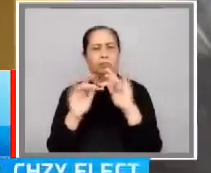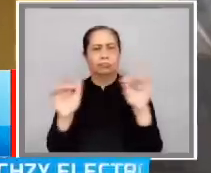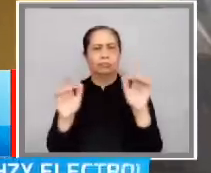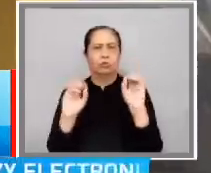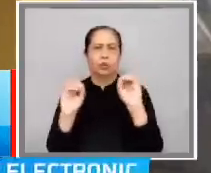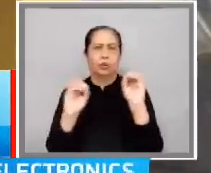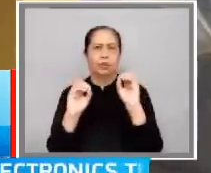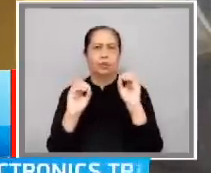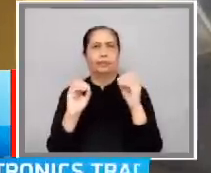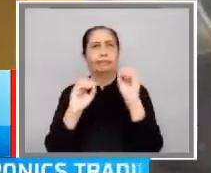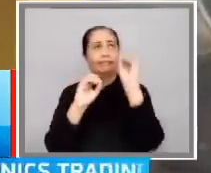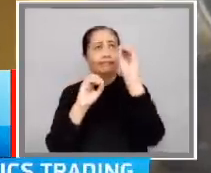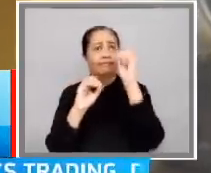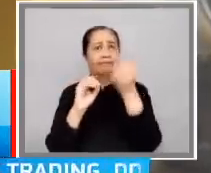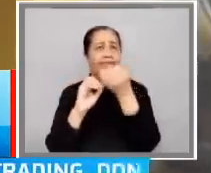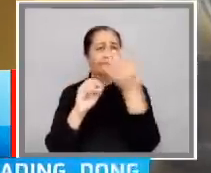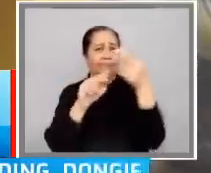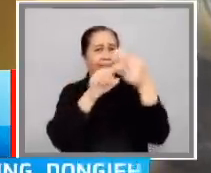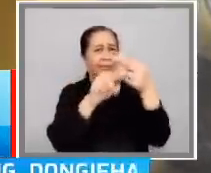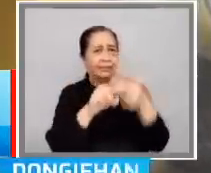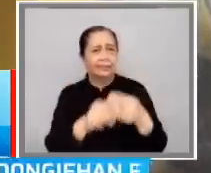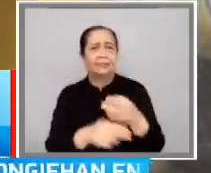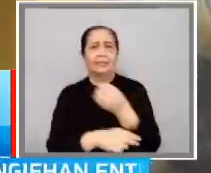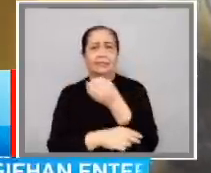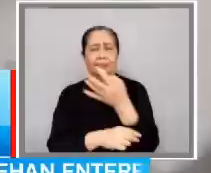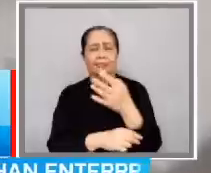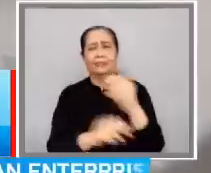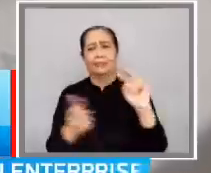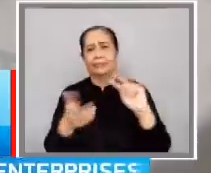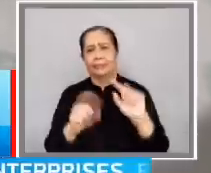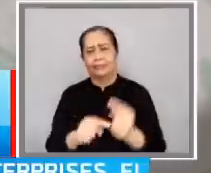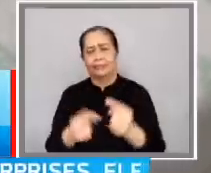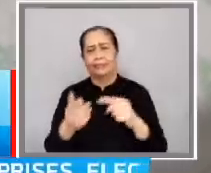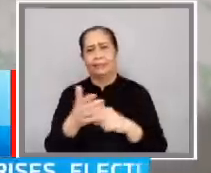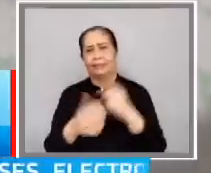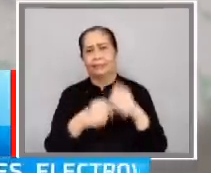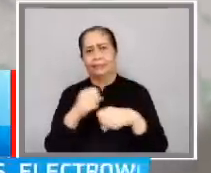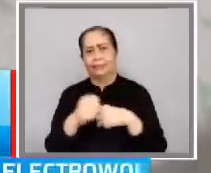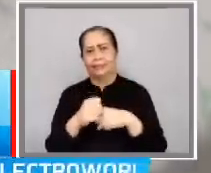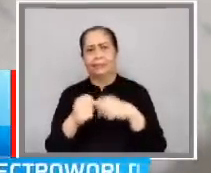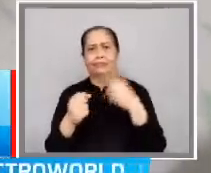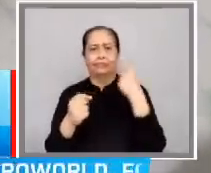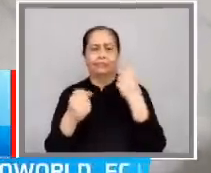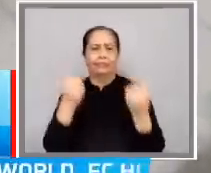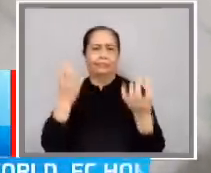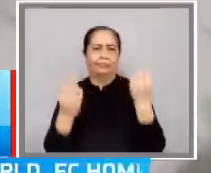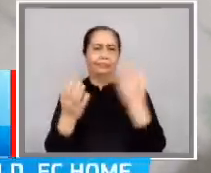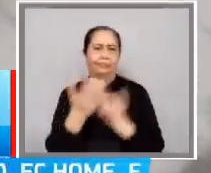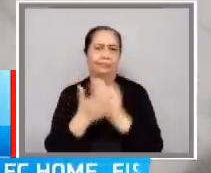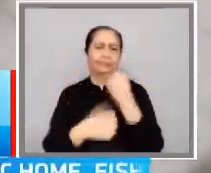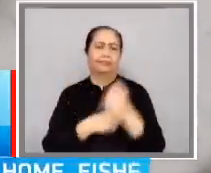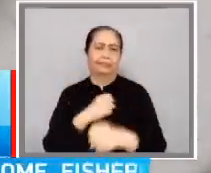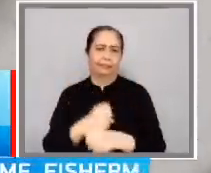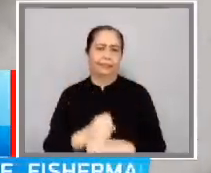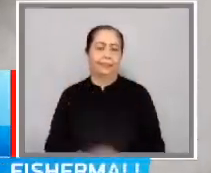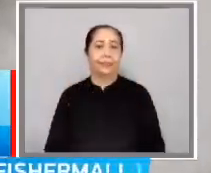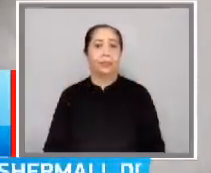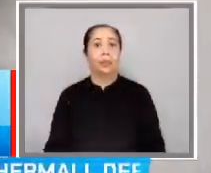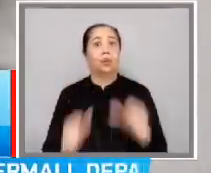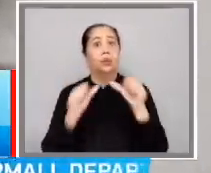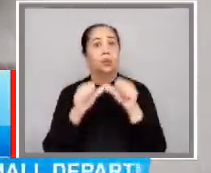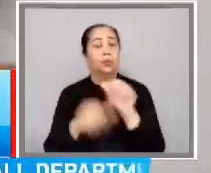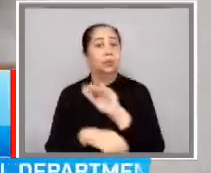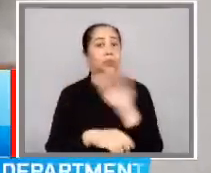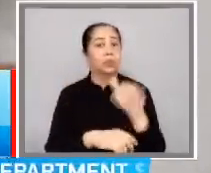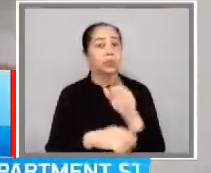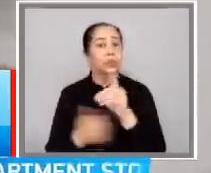ito malagyan ng mga pangalan at bilang ng mga masasaktan ng paputok sa pagsalubong ng bagong taon. Koni, patuloy ang panawagan ng mga